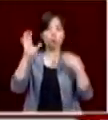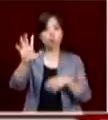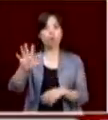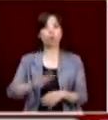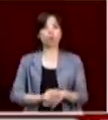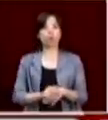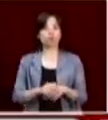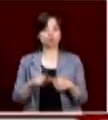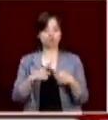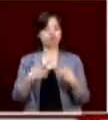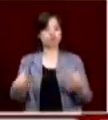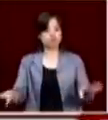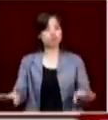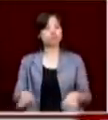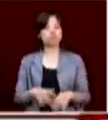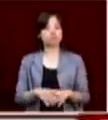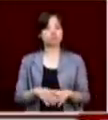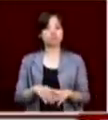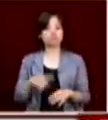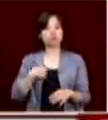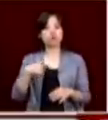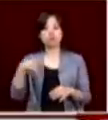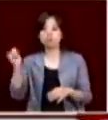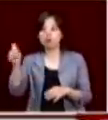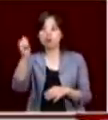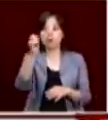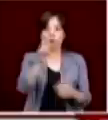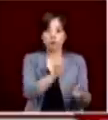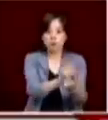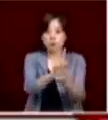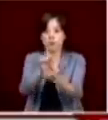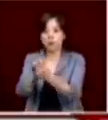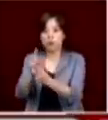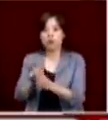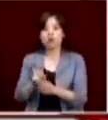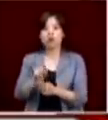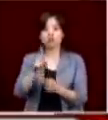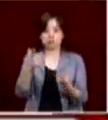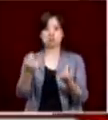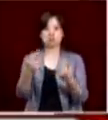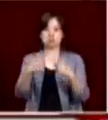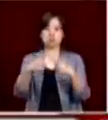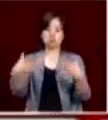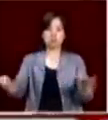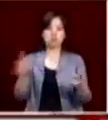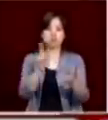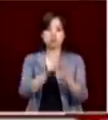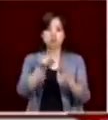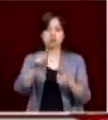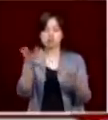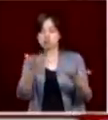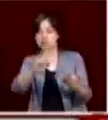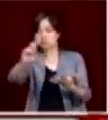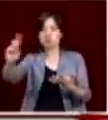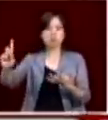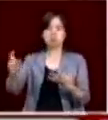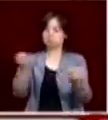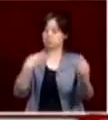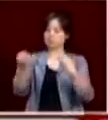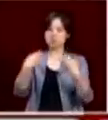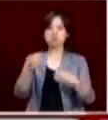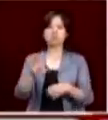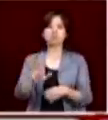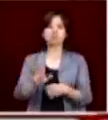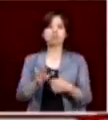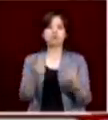个真济我去哦，草地去这个基站，啊，也有真济人对真济代志哦，这个包